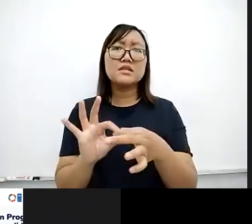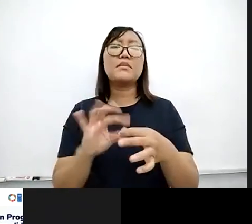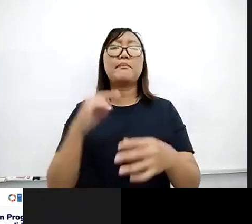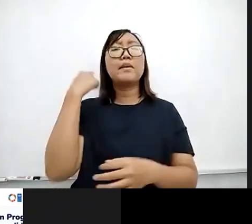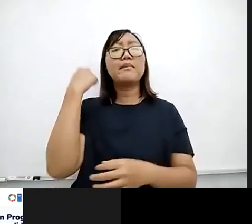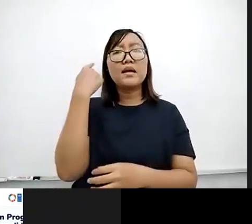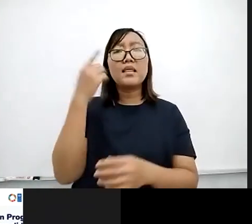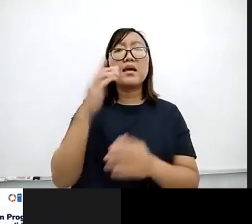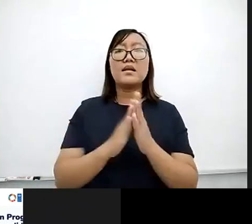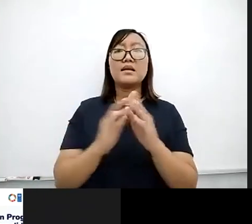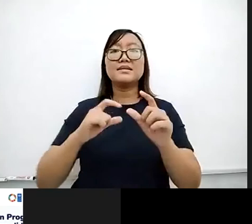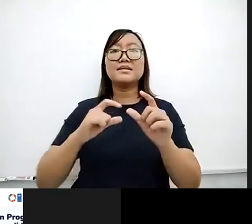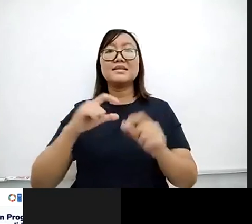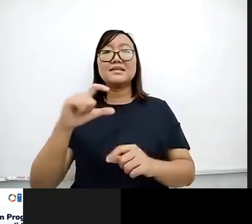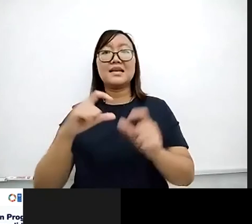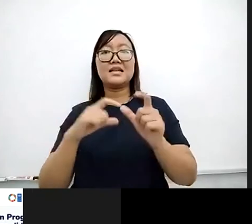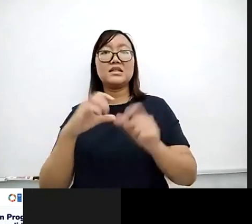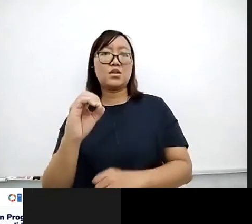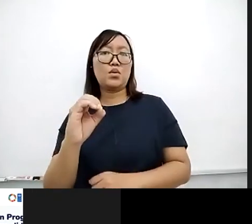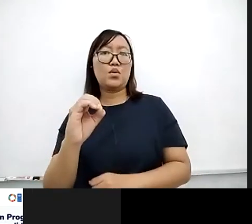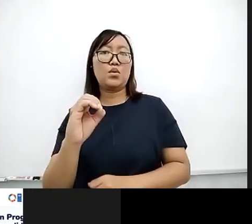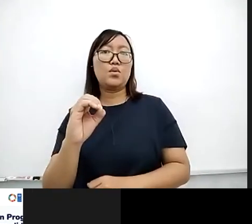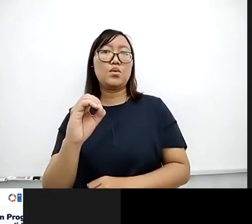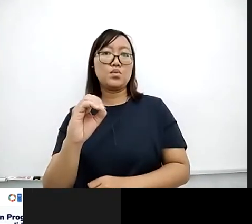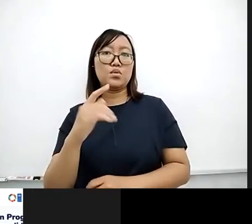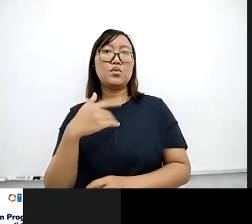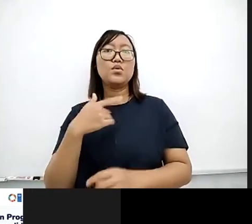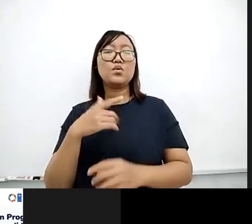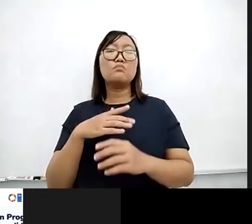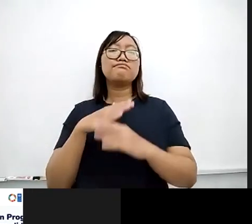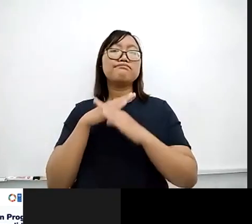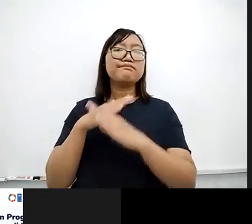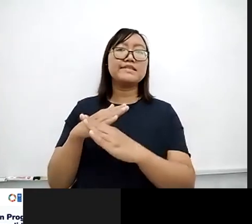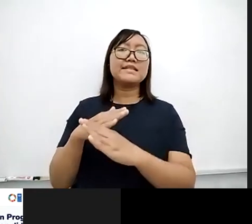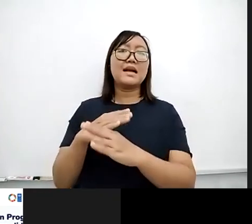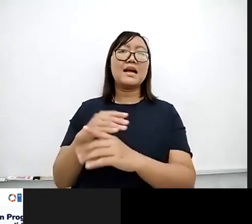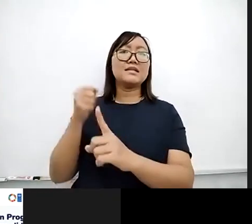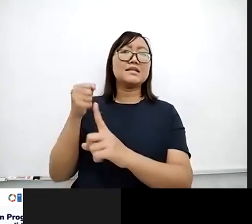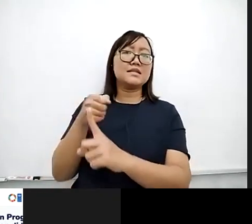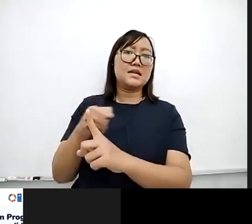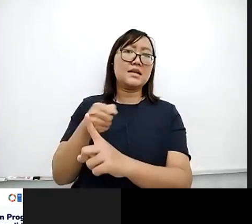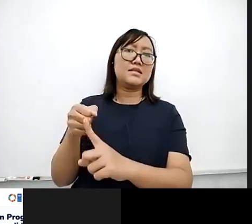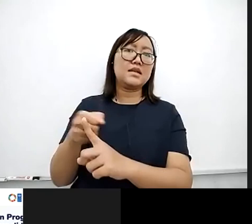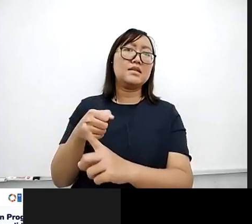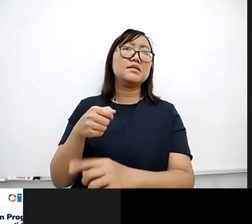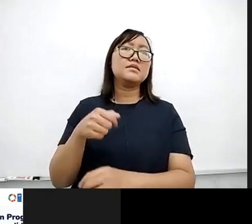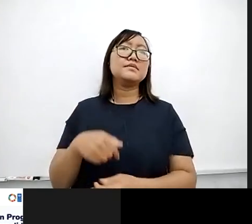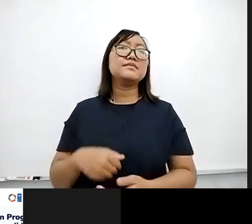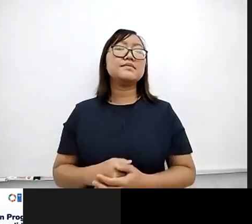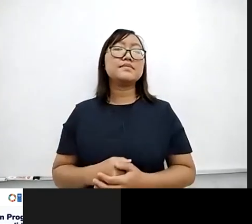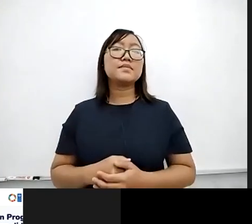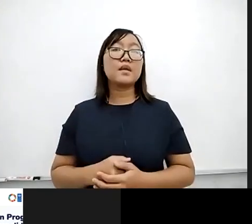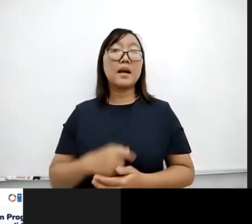maupun dengan CEO untuk untuk kepriben tinggal dan ekstremisme ini nah palek ini aku Hai nanti